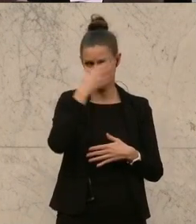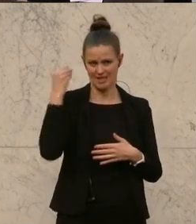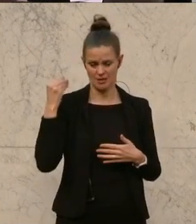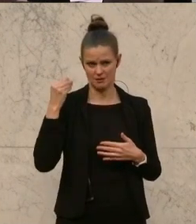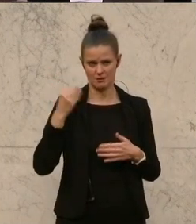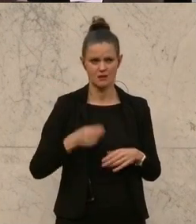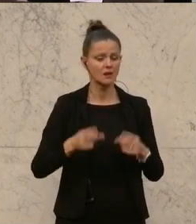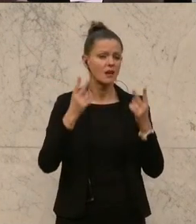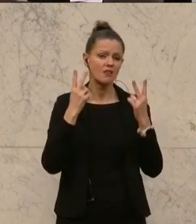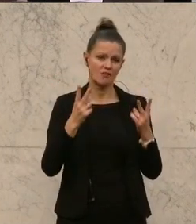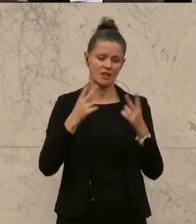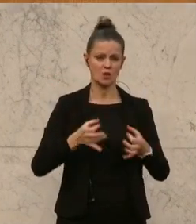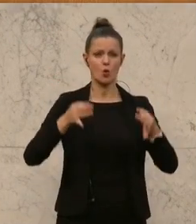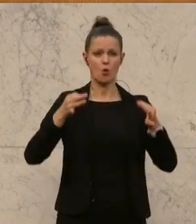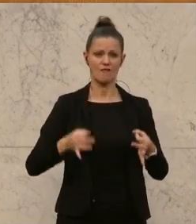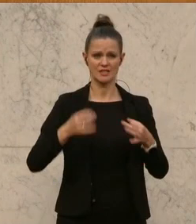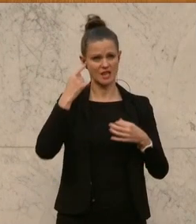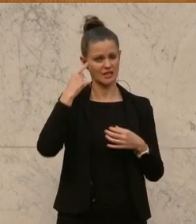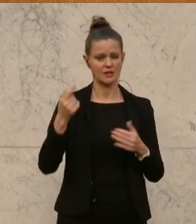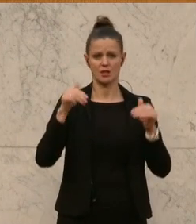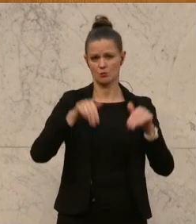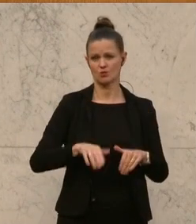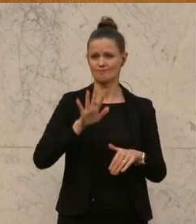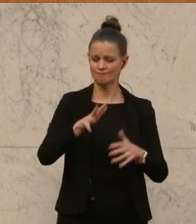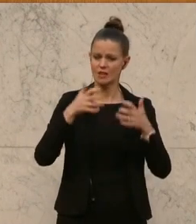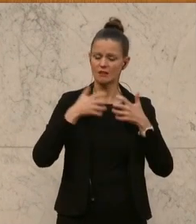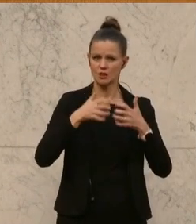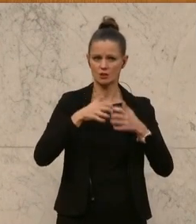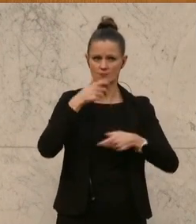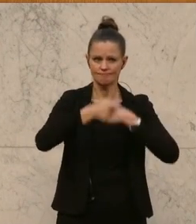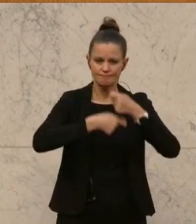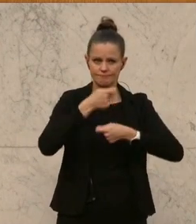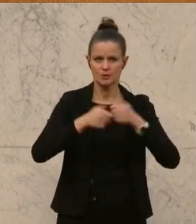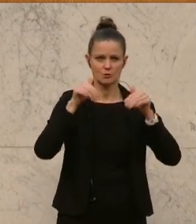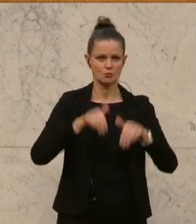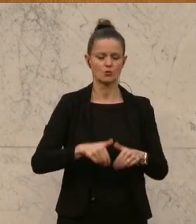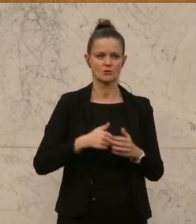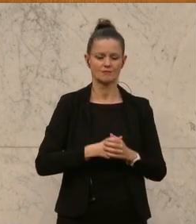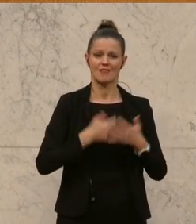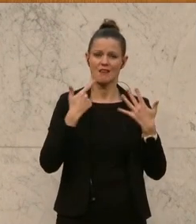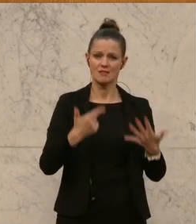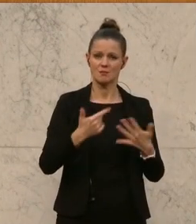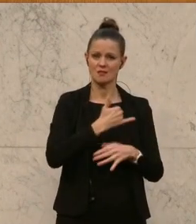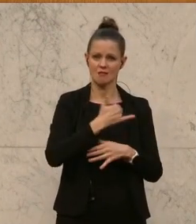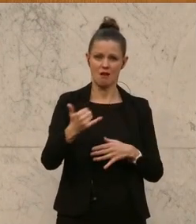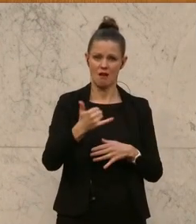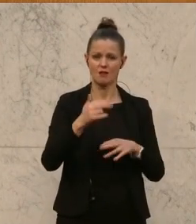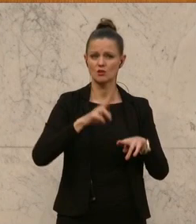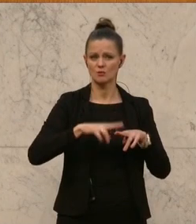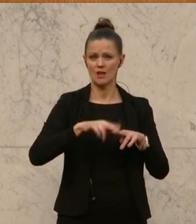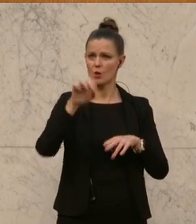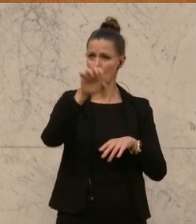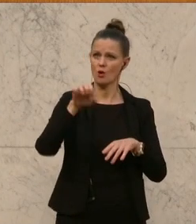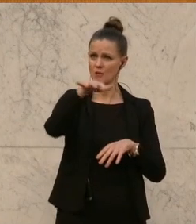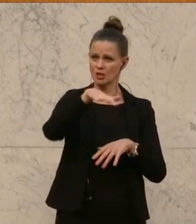dass man offiziell auch gedenkt, sich mit dieser Geschichte auseinandersetzt. Und erst nach 70 Jahren hat es auf der europäischen